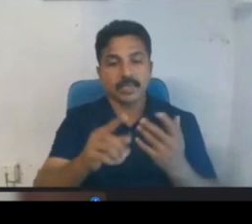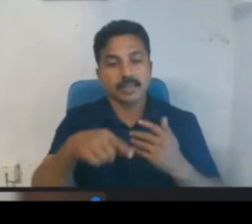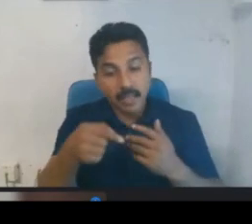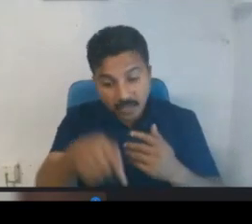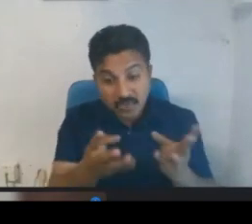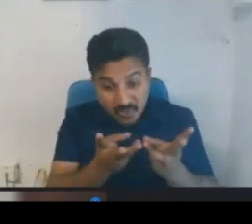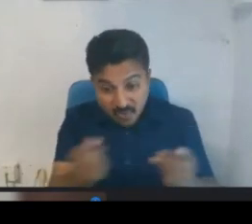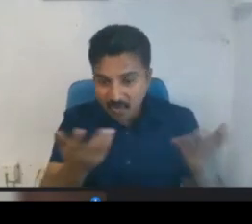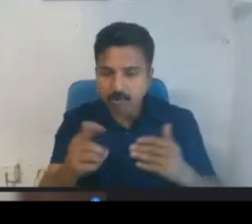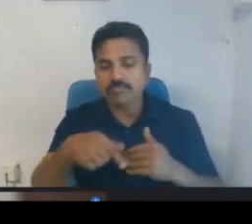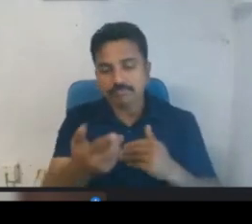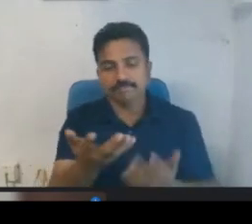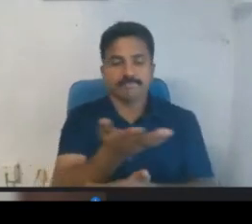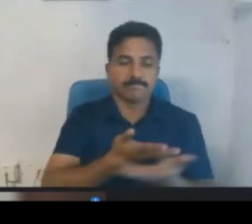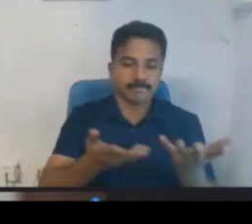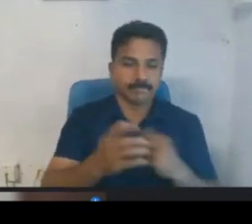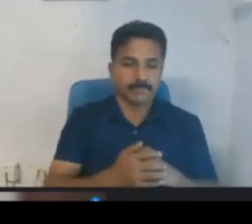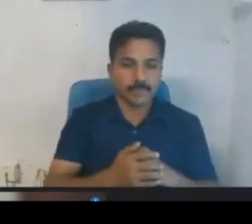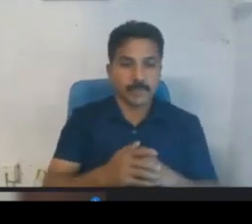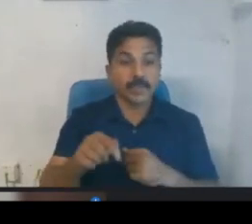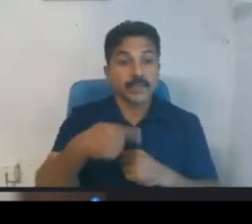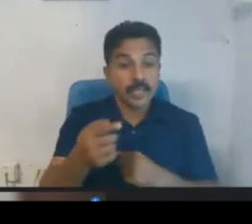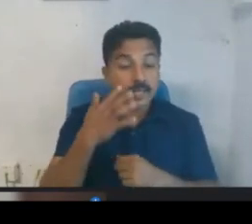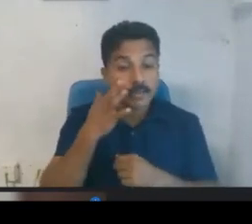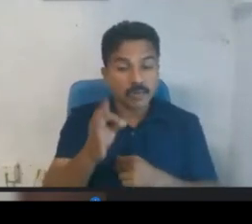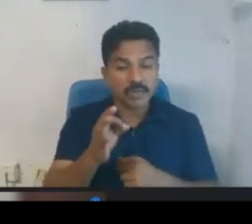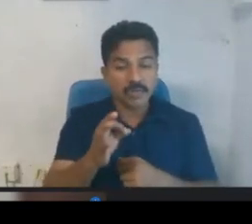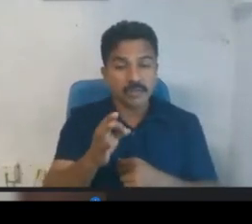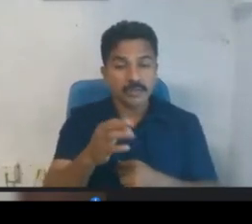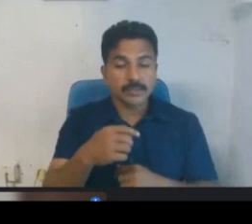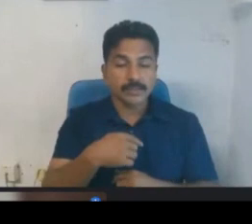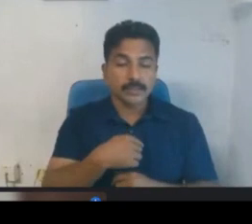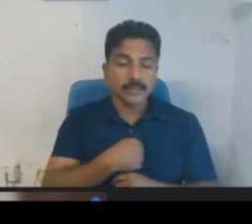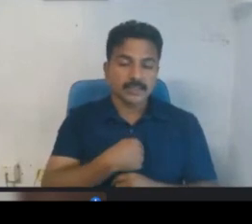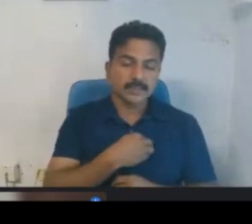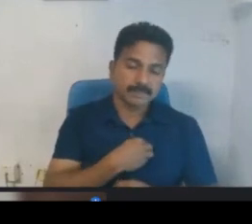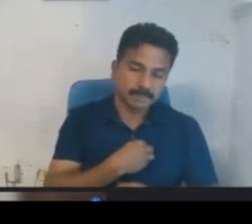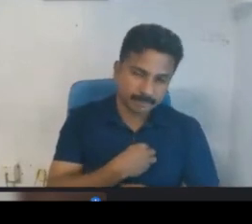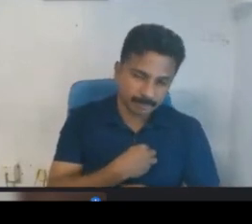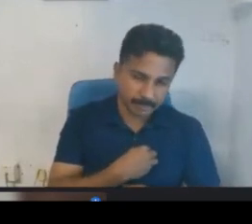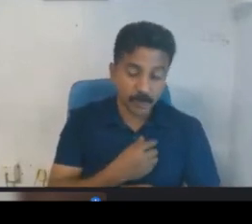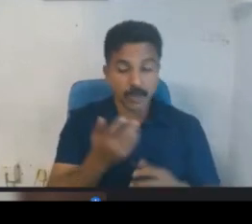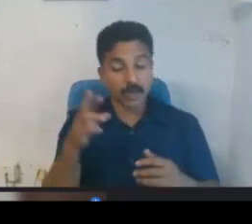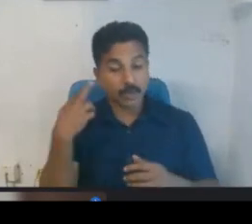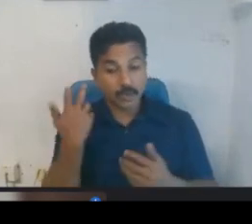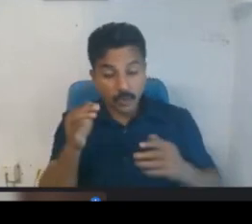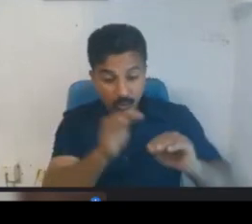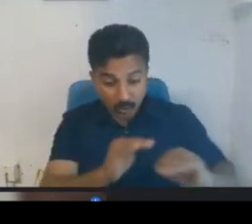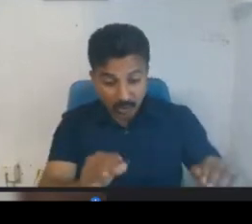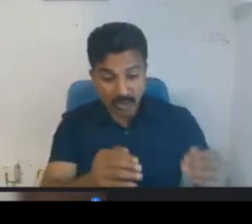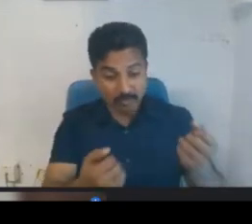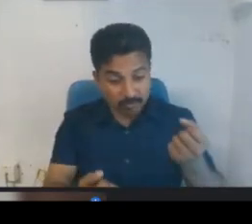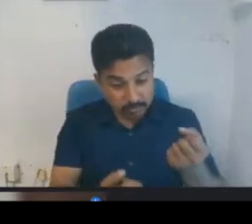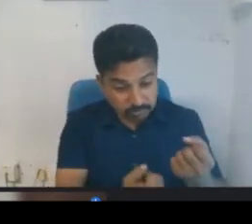ഓരോ സൊല്യൂഷനായിട്ട് നമുക്ക് പറയാം. പിന്നെ ഉണ്ടാകുന്ന ഒരു പ്രധാനപ്പെട്ട ഒരു കാര്യം കുറ്റബോധമാണ്. അതായത് കുട്ടിയെ